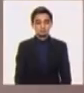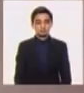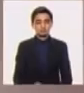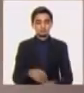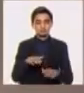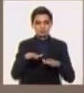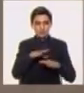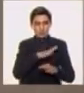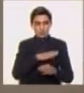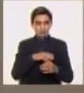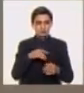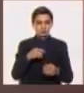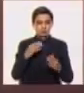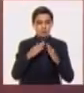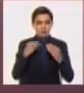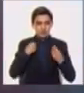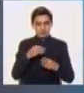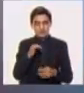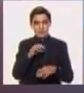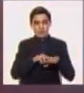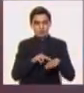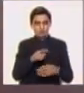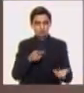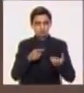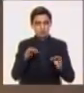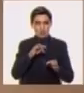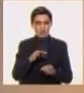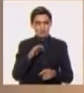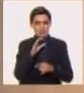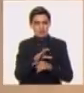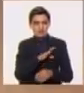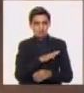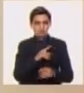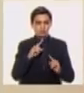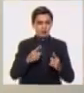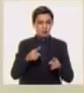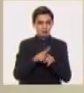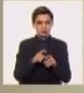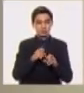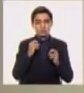Шолақ шалбар киіп, үй киіммен жүріп, полицейлерге оқ ат, қама деп бұйрық бере беруге бола ма?